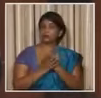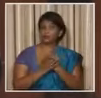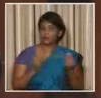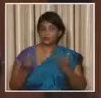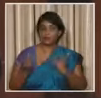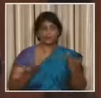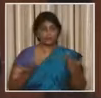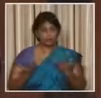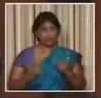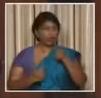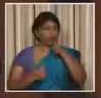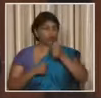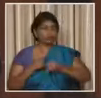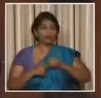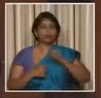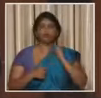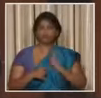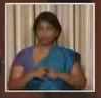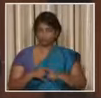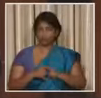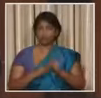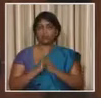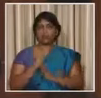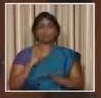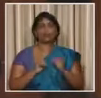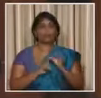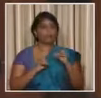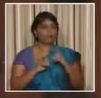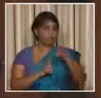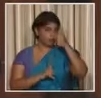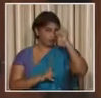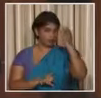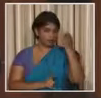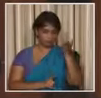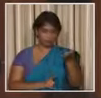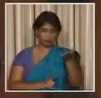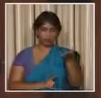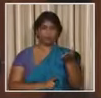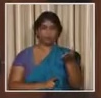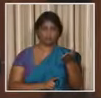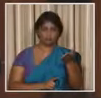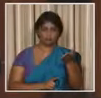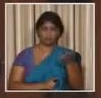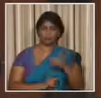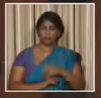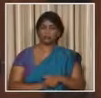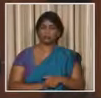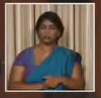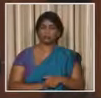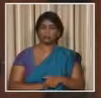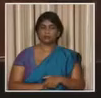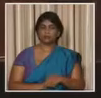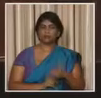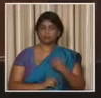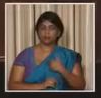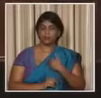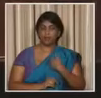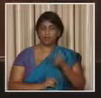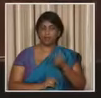அந்த ஜனாதிபதிக்கான ஒரு குடியாகத்தான் இருந்து கொண்டிருக்கிறாரே தவிர நாங்கள் முன்வைத்த நான் அதற்கு பதில் சொல்ல